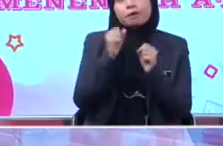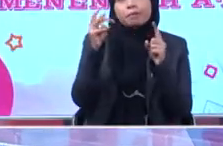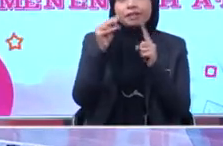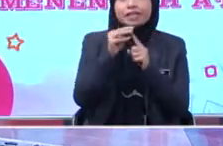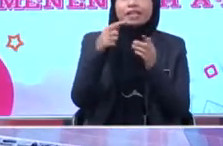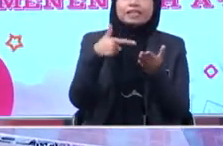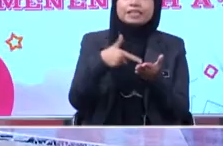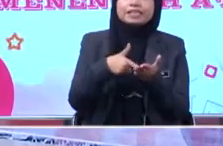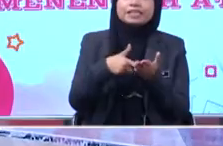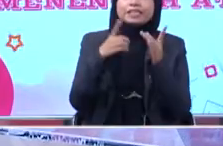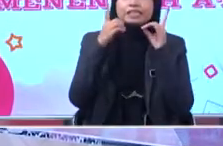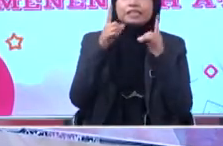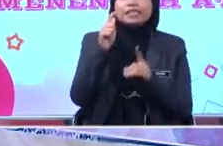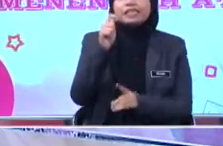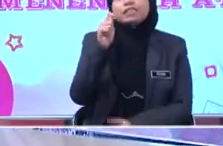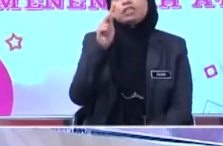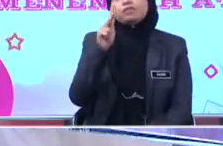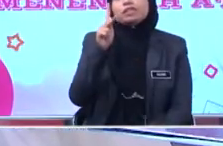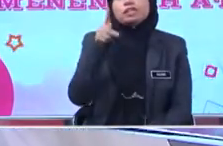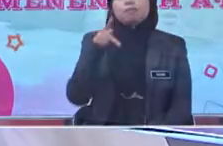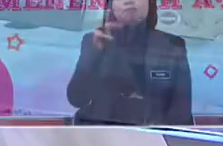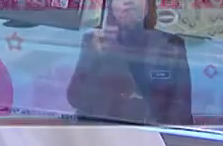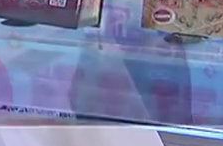semuanya dididik TV cpm